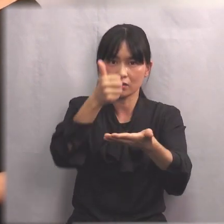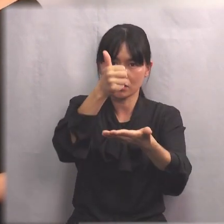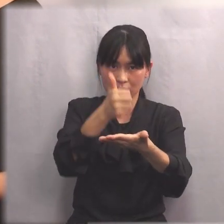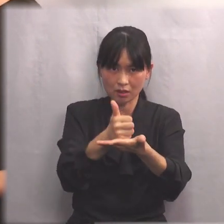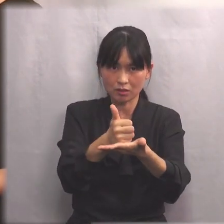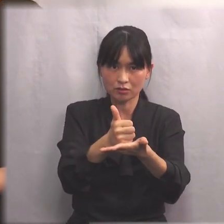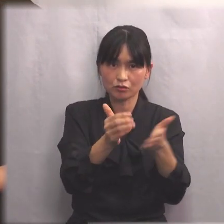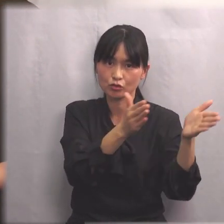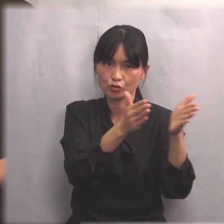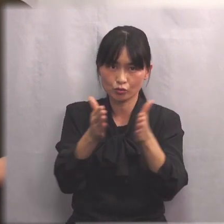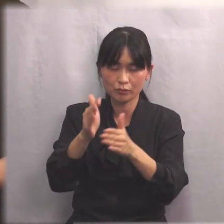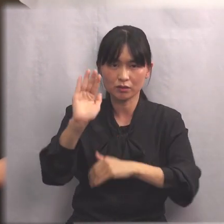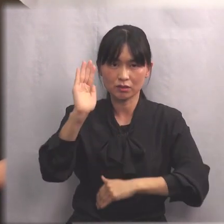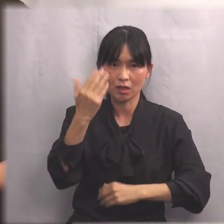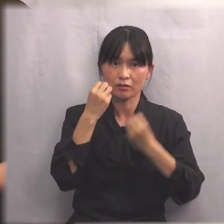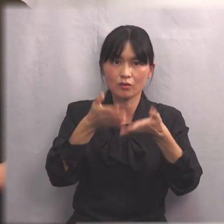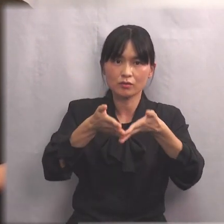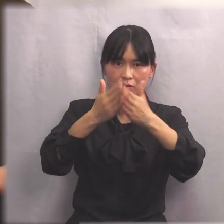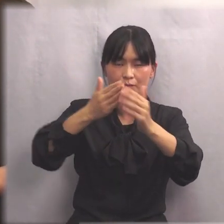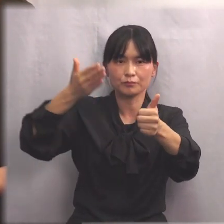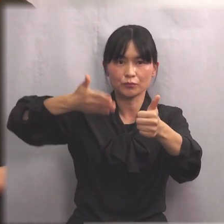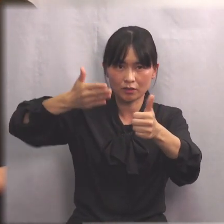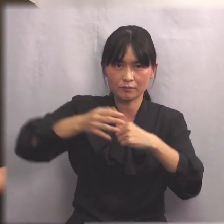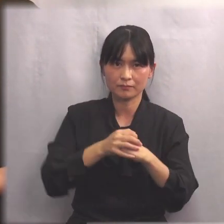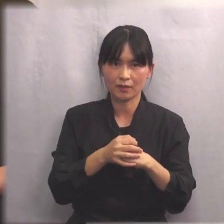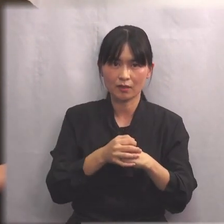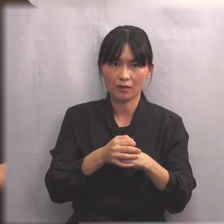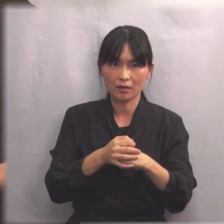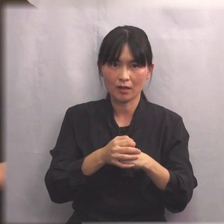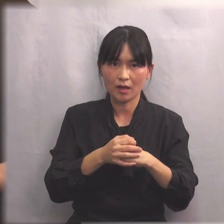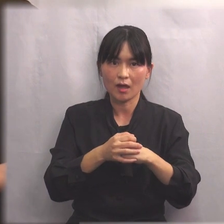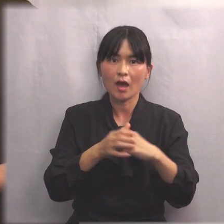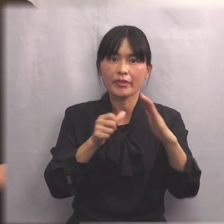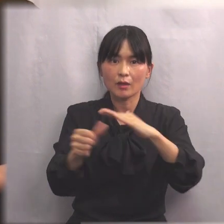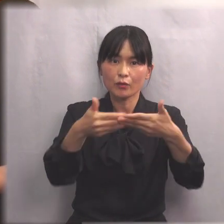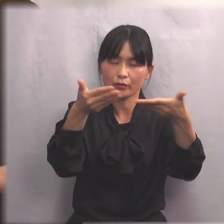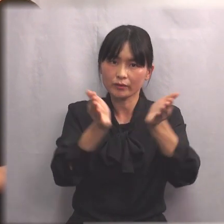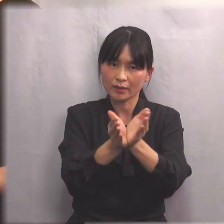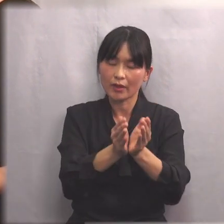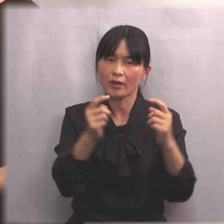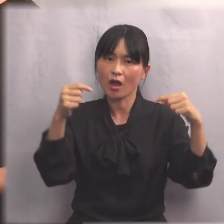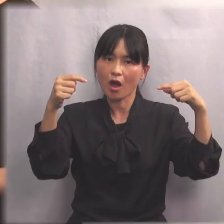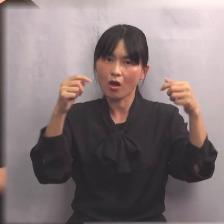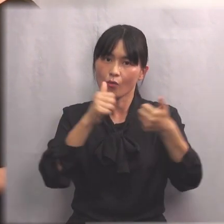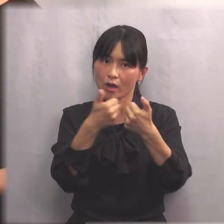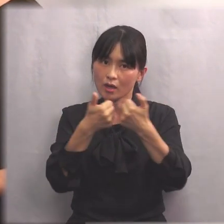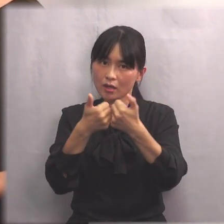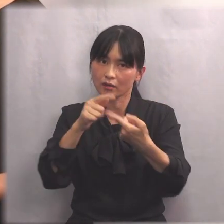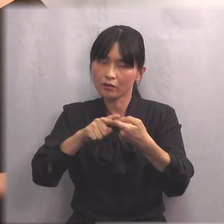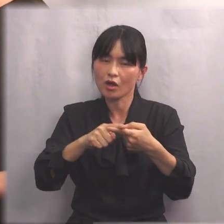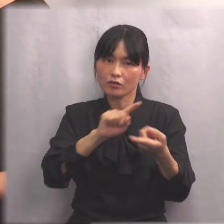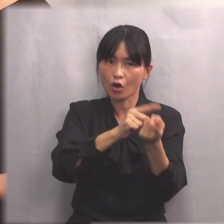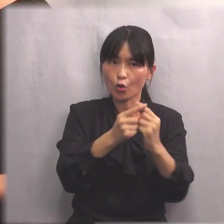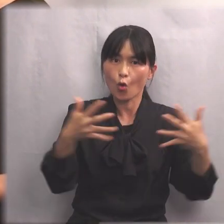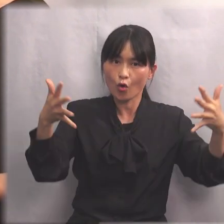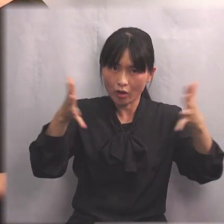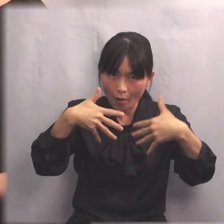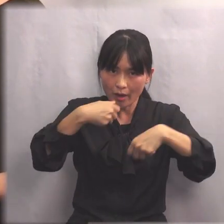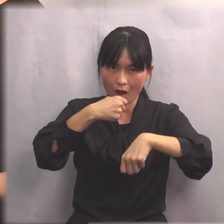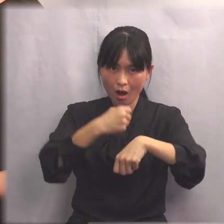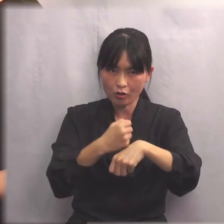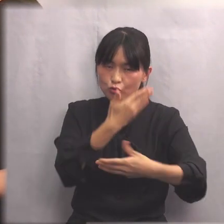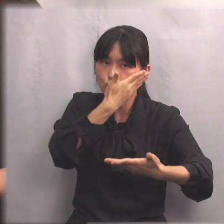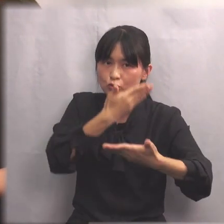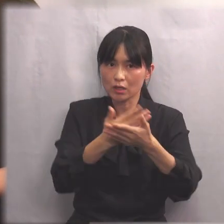창당준비위원장으로 구성된 대표단 회의를 신설하자는 것입니다. 이러한 대표단 회의는 기본적으로 협의를 통해서 운영이 되고요. 전국위원회